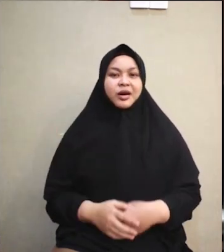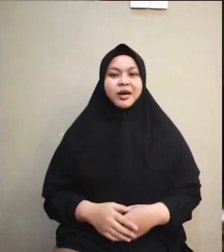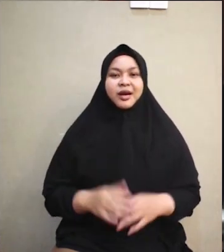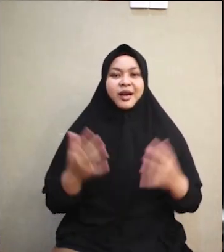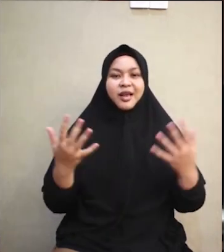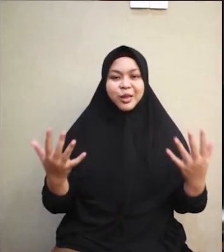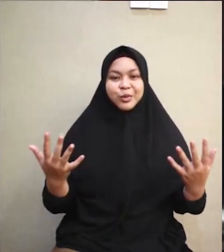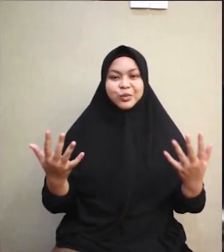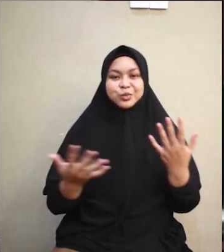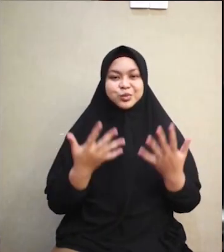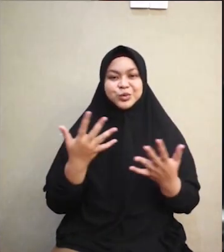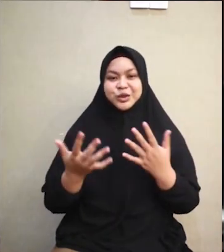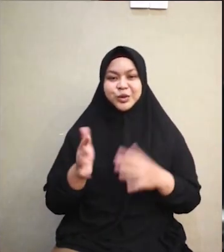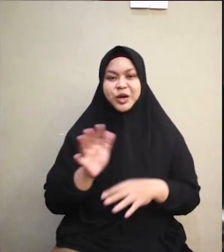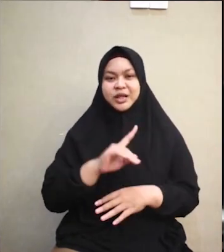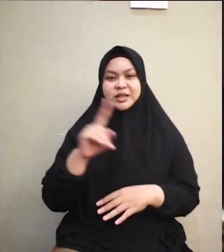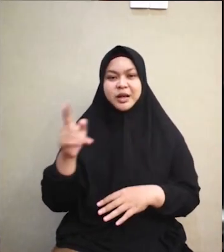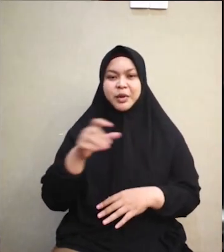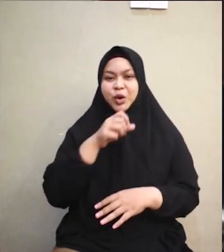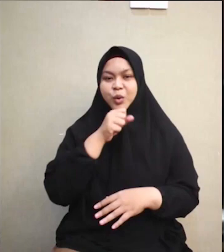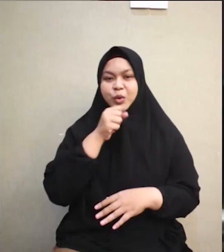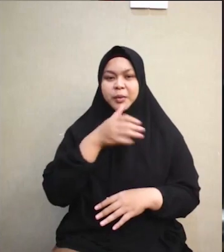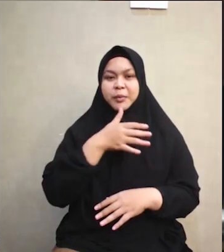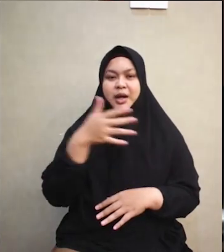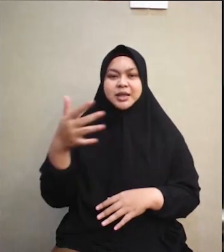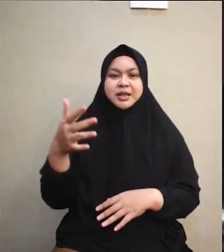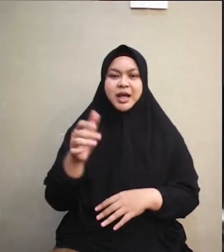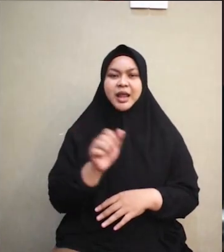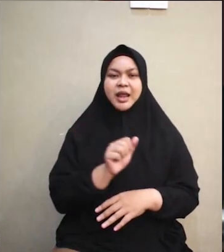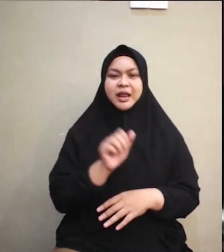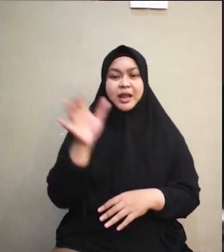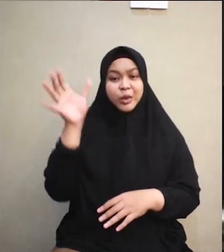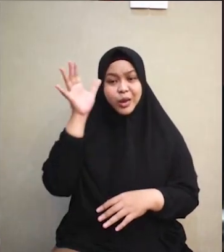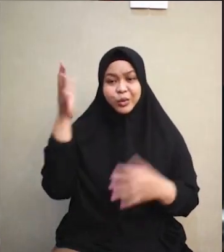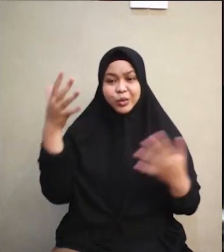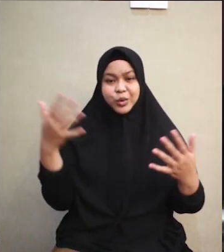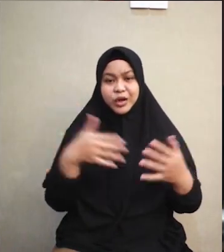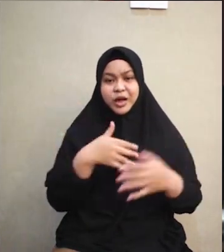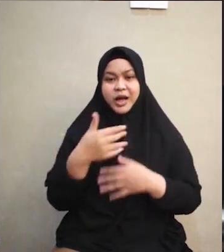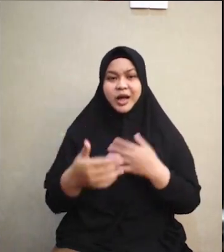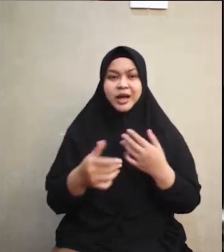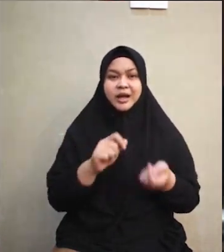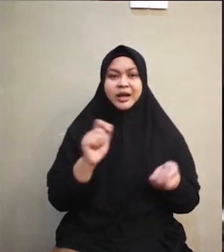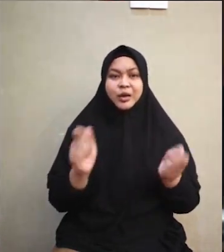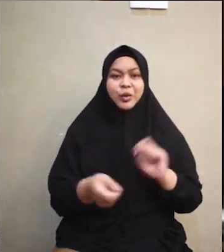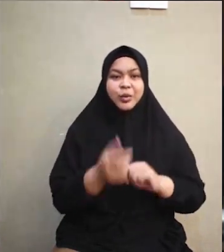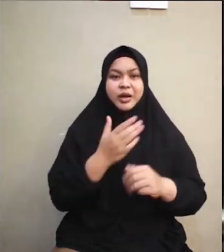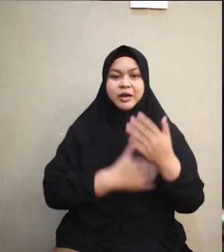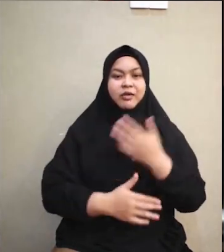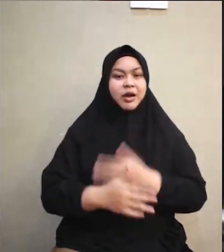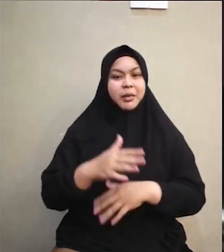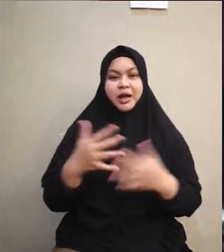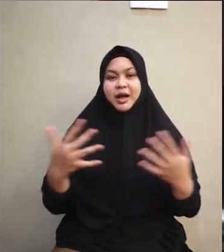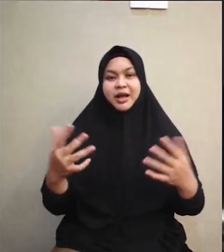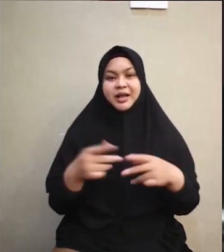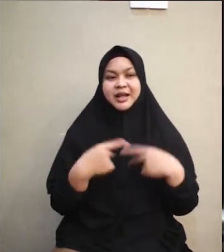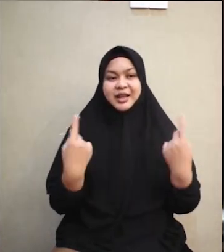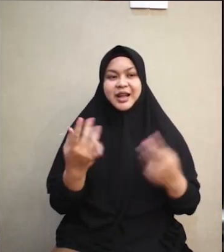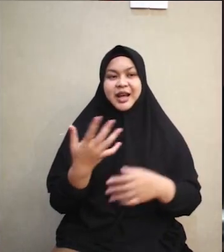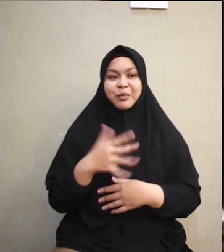jangan-jangan bukan sampai umur panjang nanti tahu-tahu di tengah jalan ya kita nggak